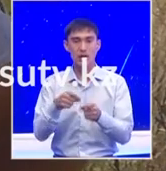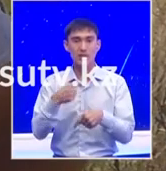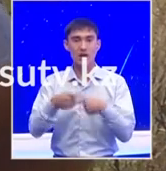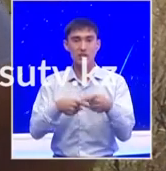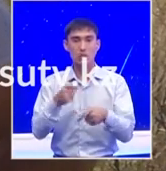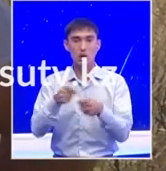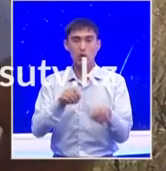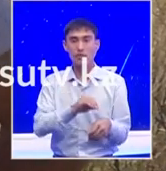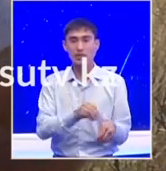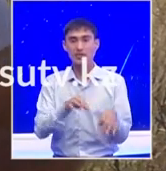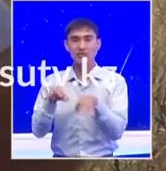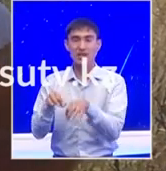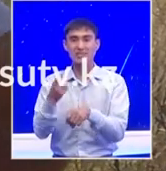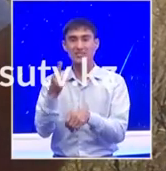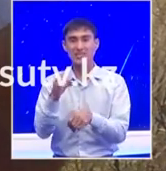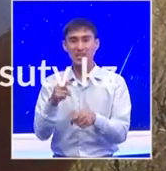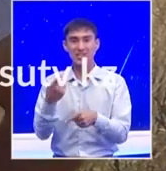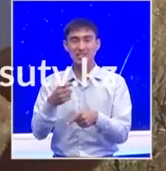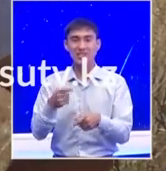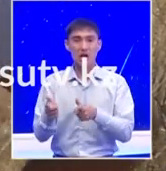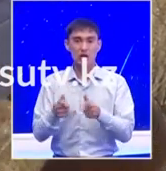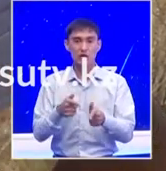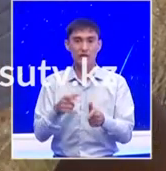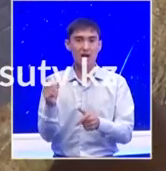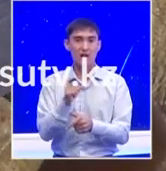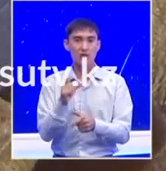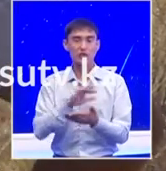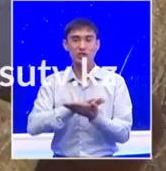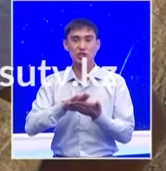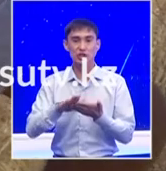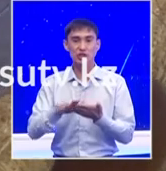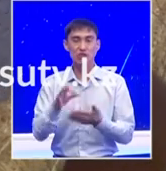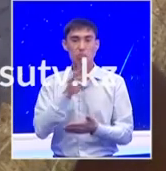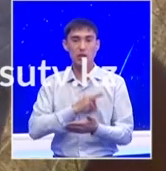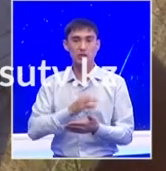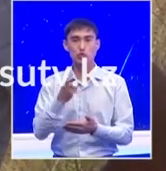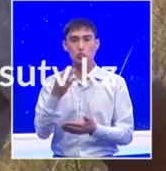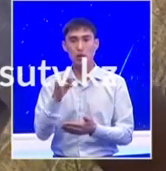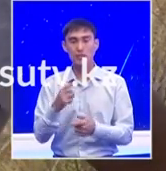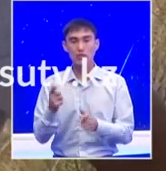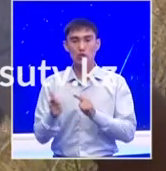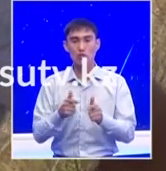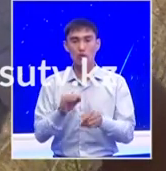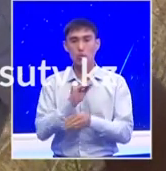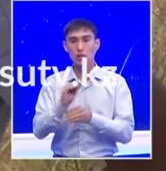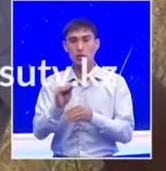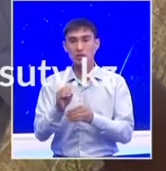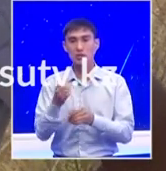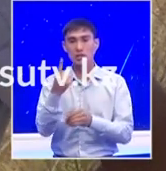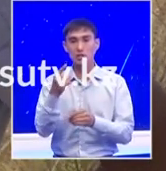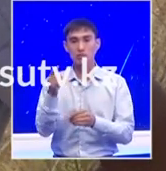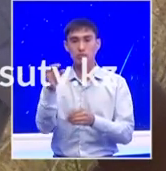молоко доставляется в цех, где и начинается изготовление экологического, чистого, полезного шубата. Готовая продукция должна простоять